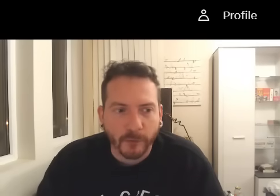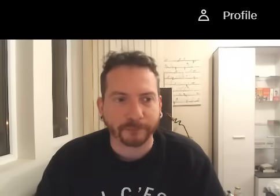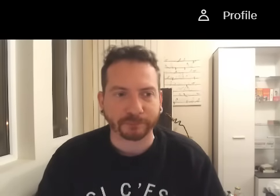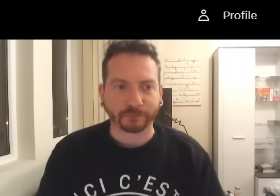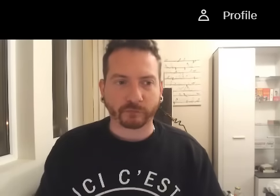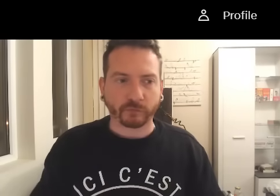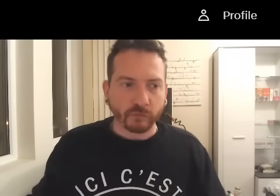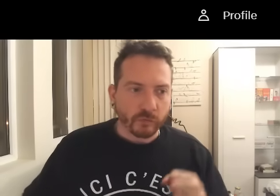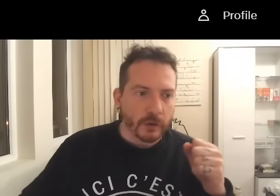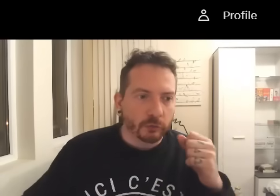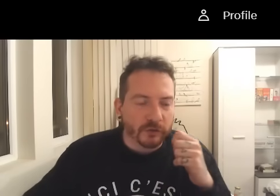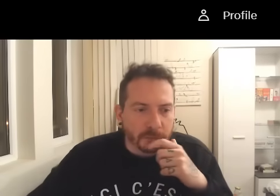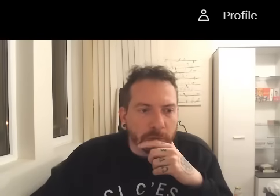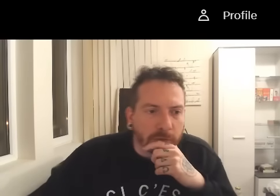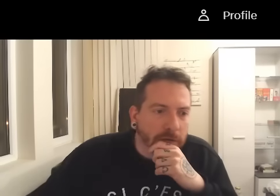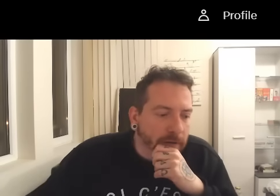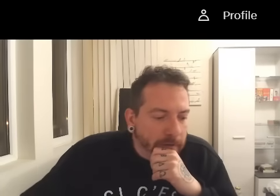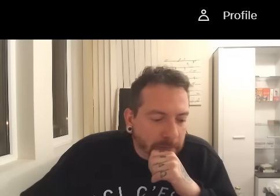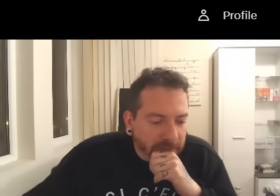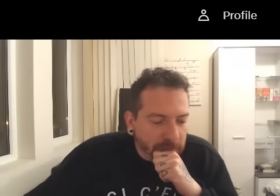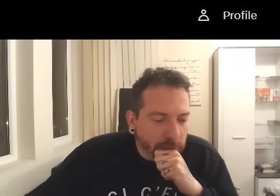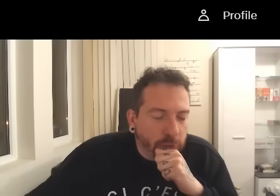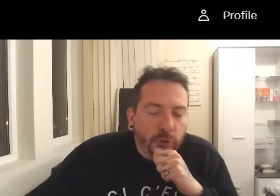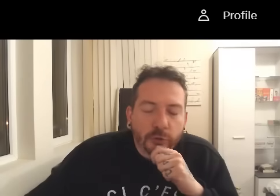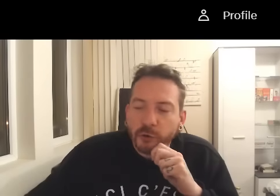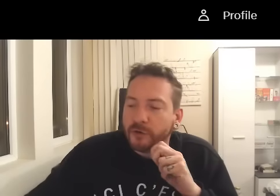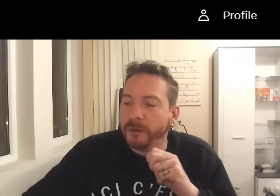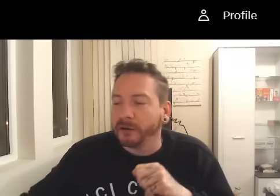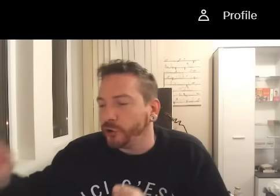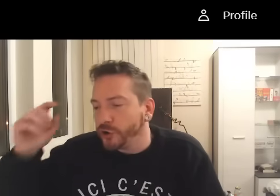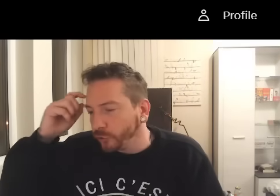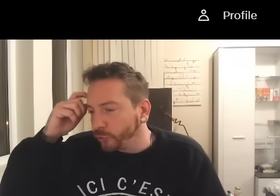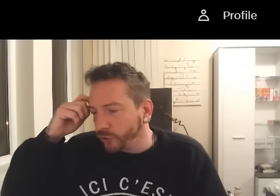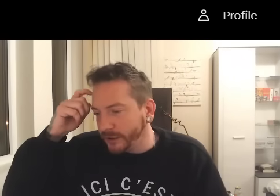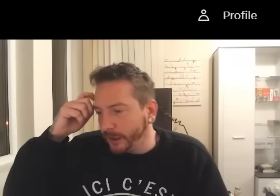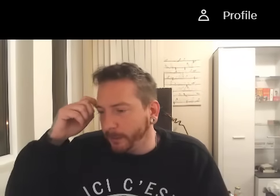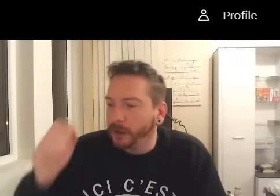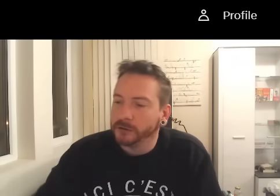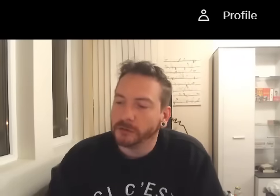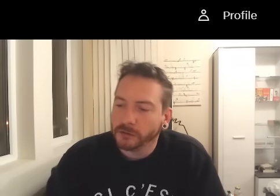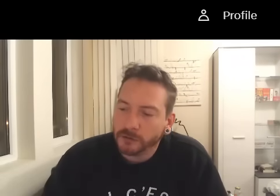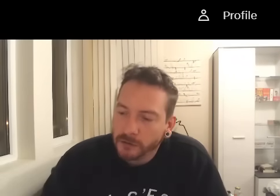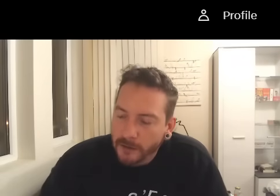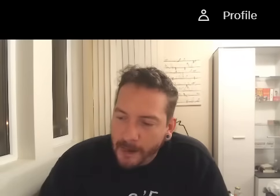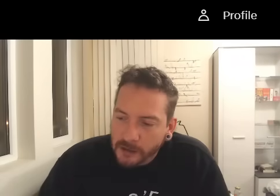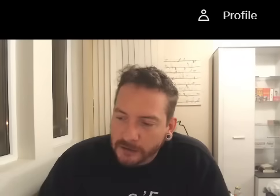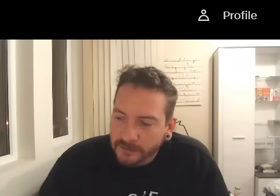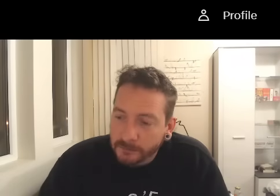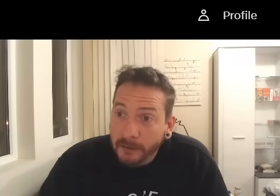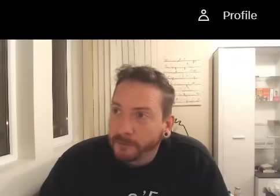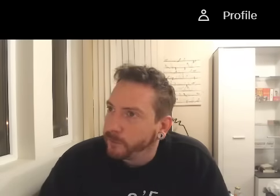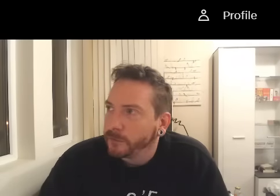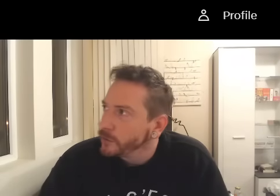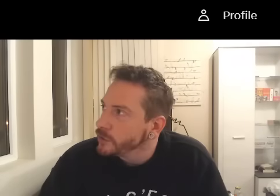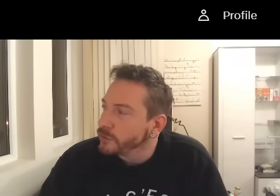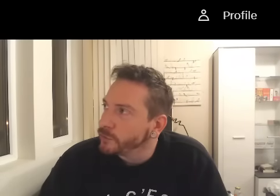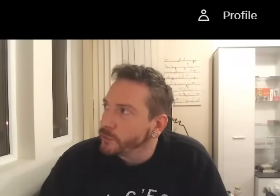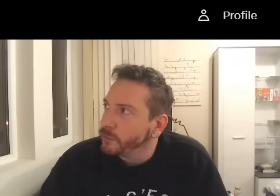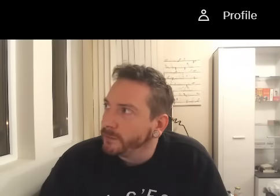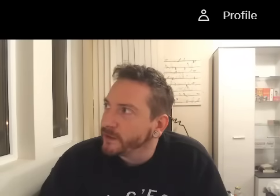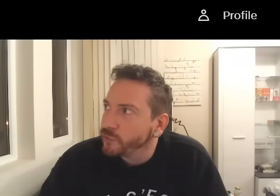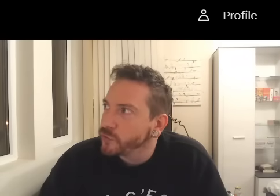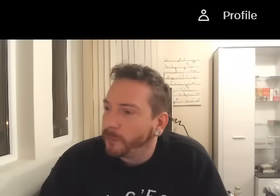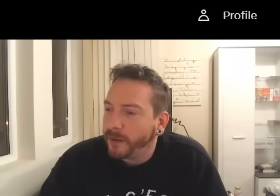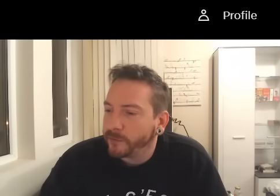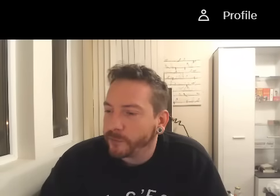placé quoi tout simplement mais de Logu il fait pas l'intelligent il sait qu'il est pas il sait mais ENF je